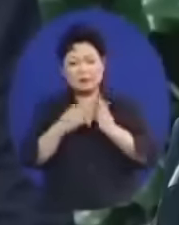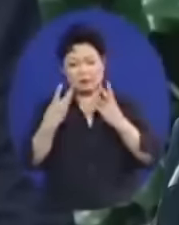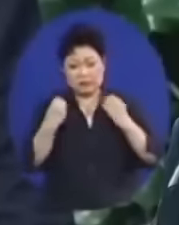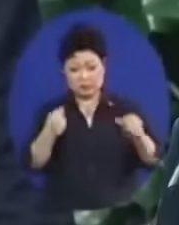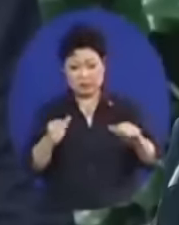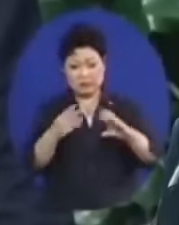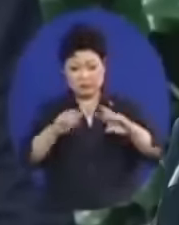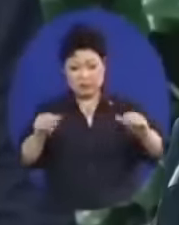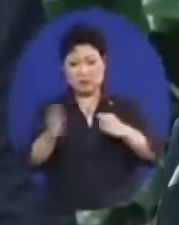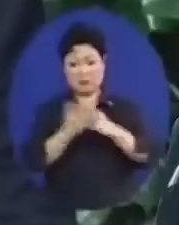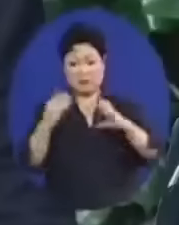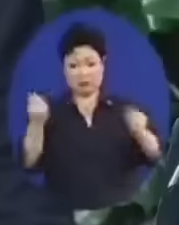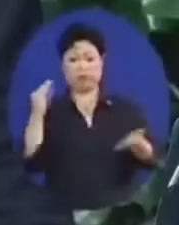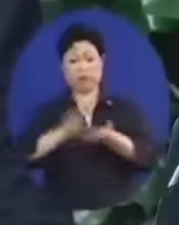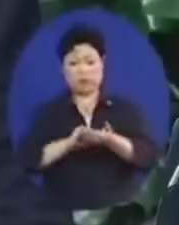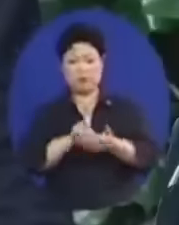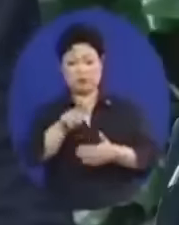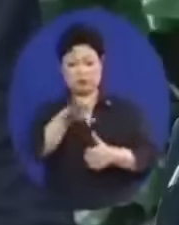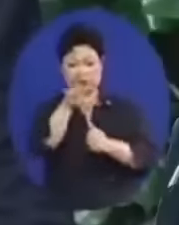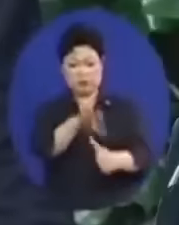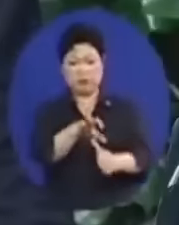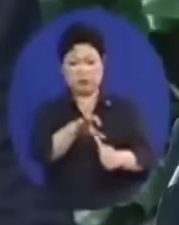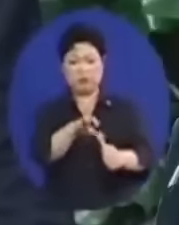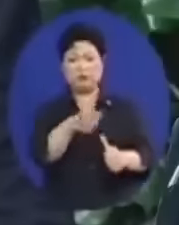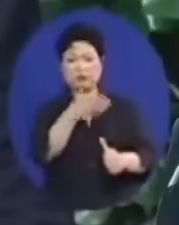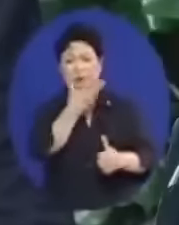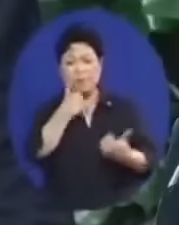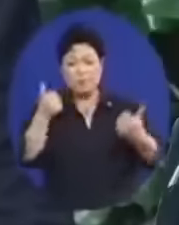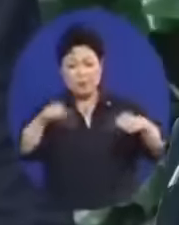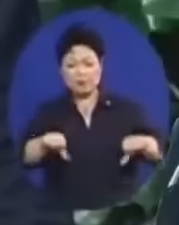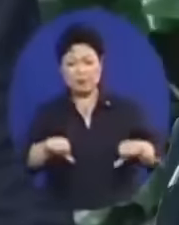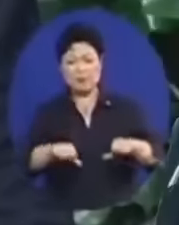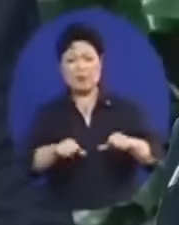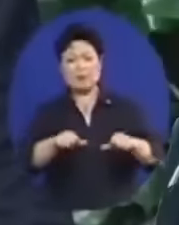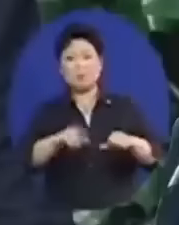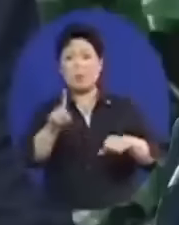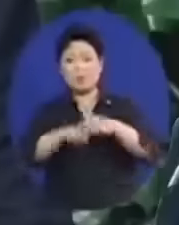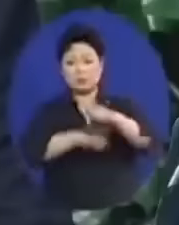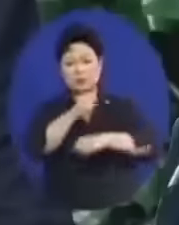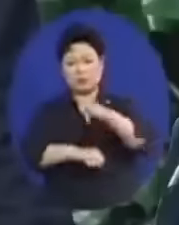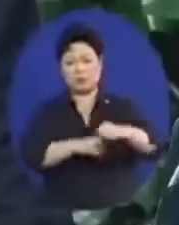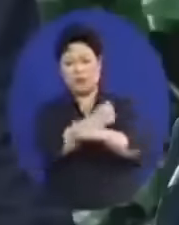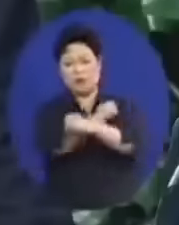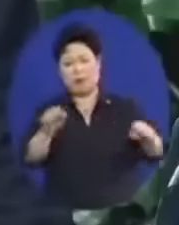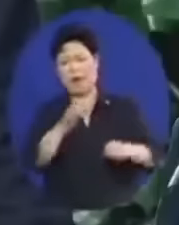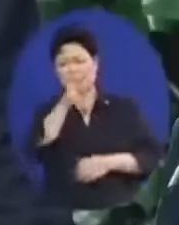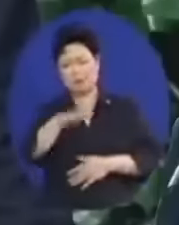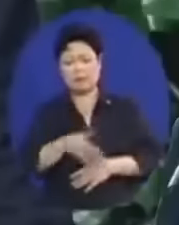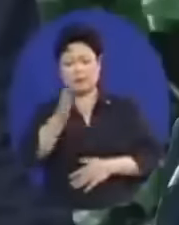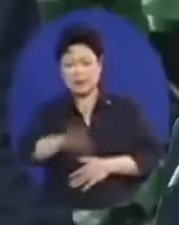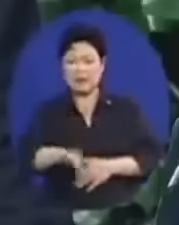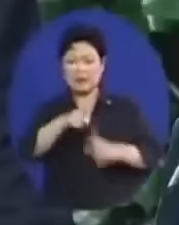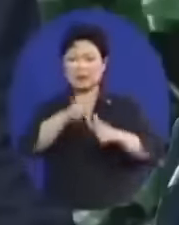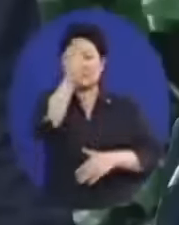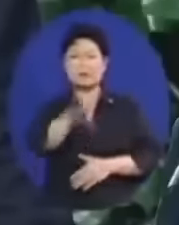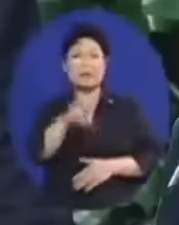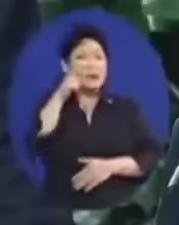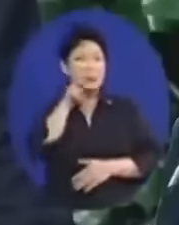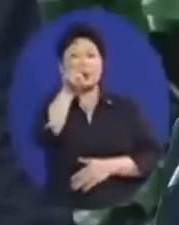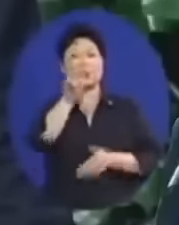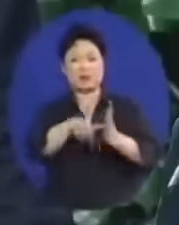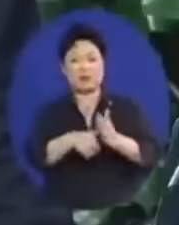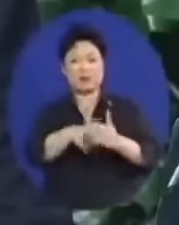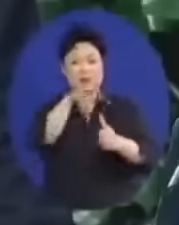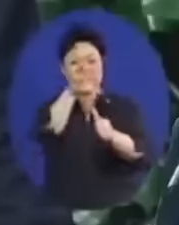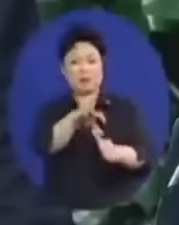돌아갈 것이라는 것입니다. 그 저주에서 인간의 힘으로 자유와 해방을 얻을 수 없습니다. 그러나 예수 그리스도의 십자가를 바라볼 때